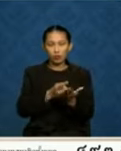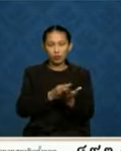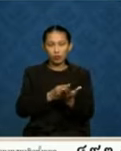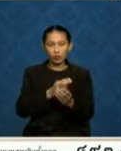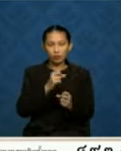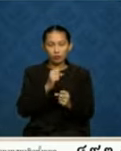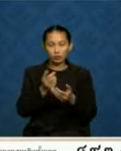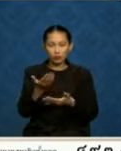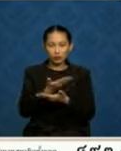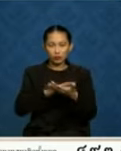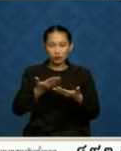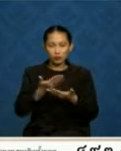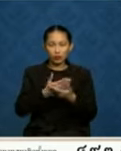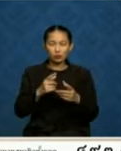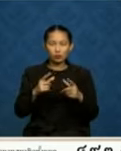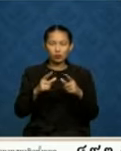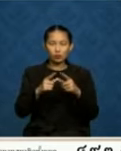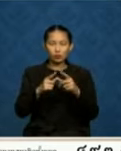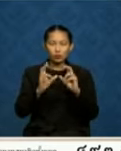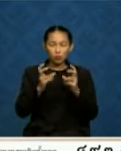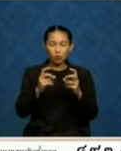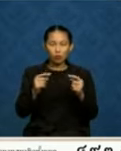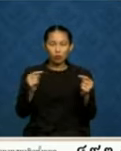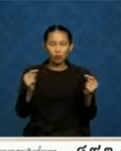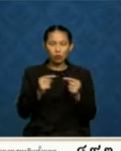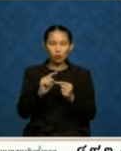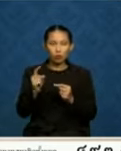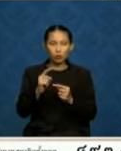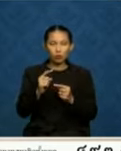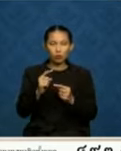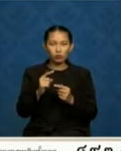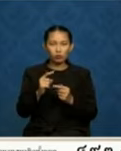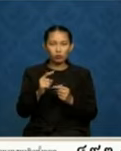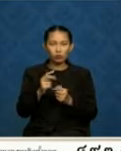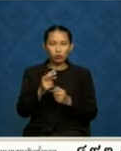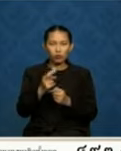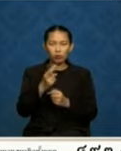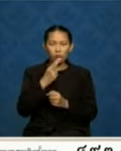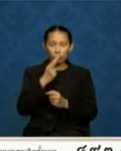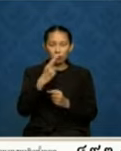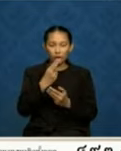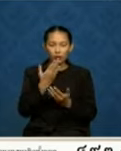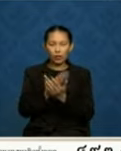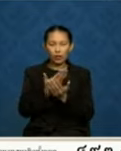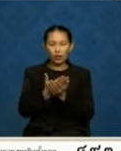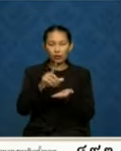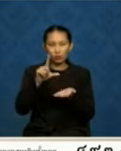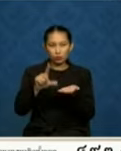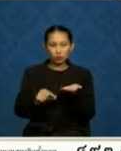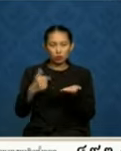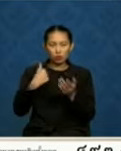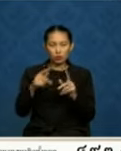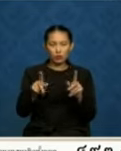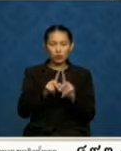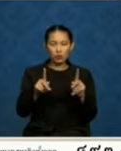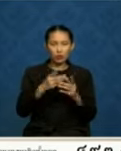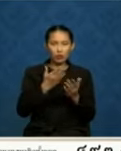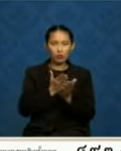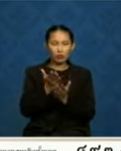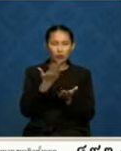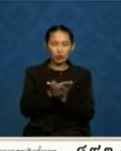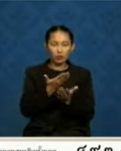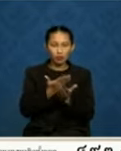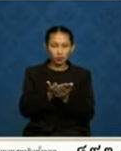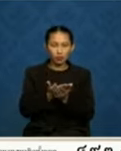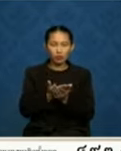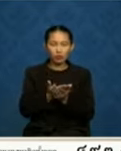ผลการพิจารณาศึกษายติเรื่องแนวทางการแก้ไขปัญหายาสูบและยาเส้นราคาตกต่ำซึ่งคณะกรรมการการเงินการคลัง